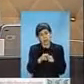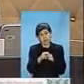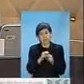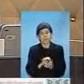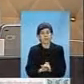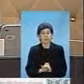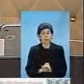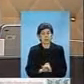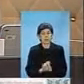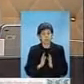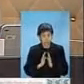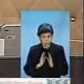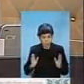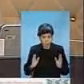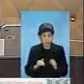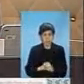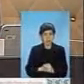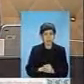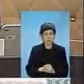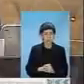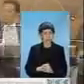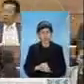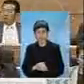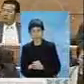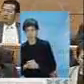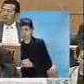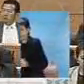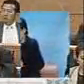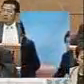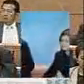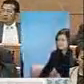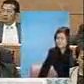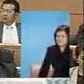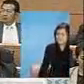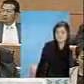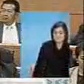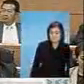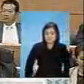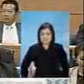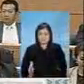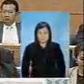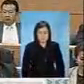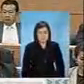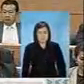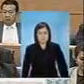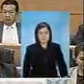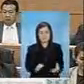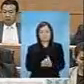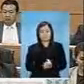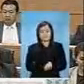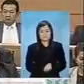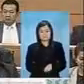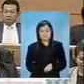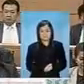ท่านประธานที่กรุณาวินิจฉัยครับผมไปต่อนะท่านประธานครับผมคงไม่ไปต่อความยาวสาวความยืดนะครับมวยหลักครับท่านประ